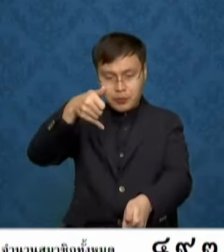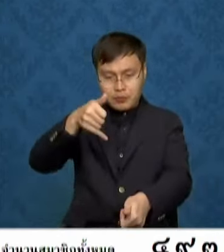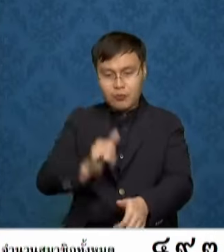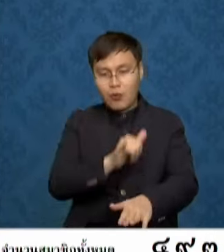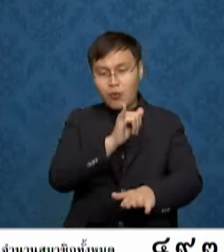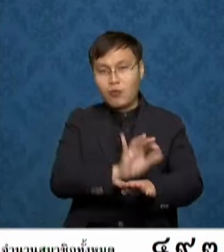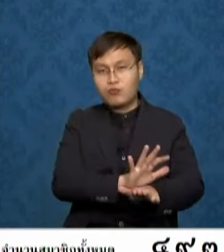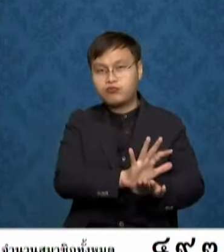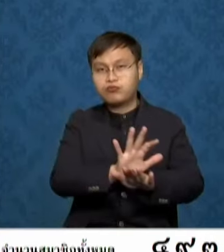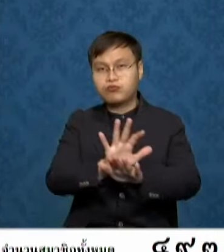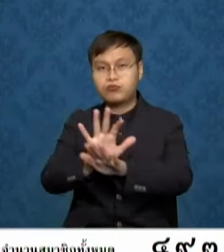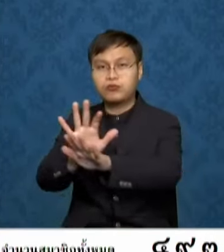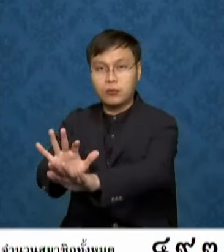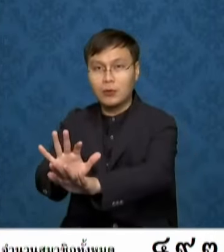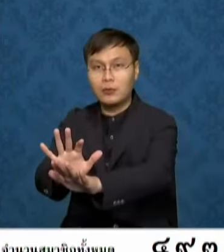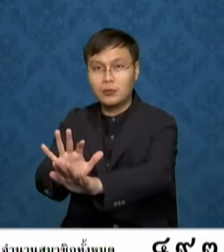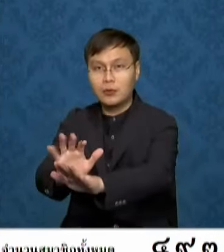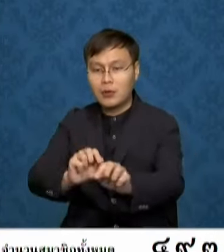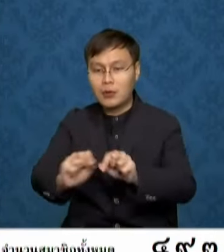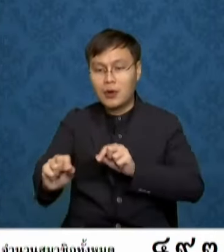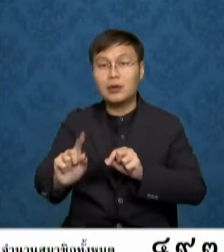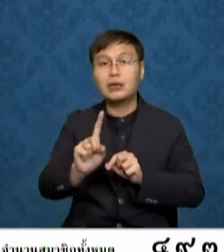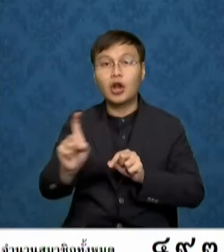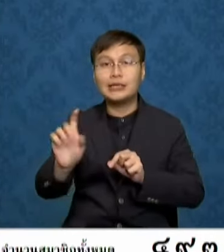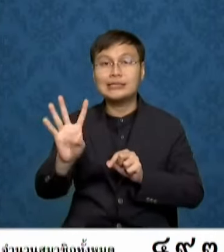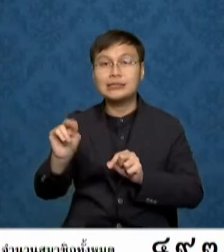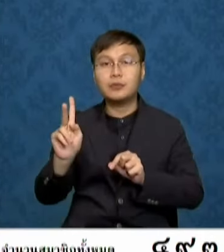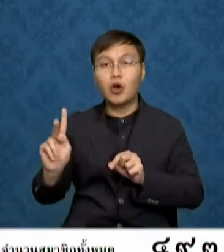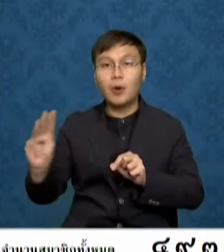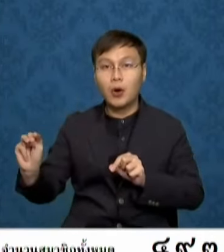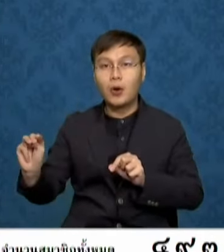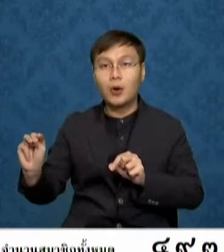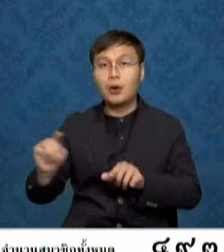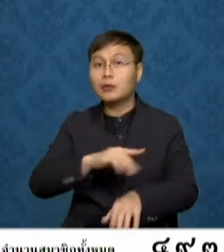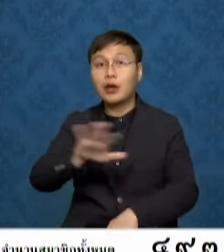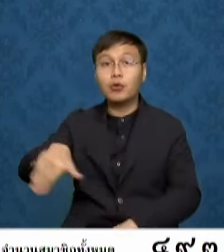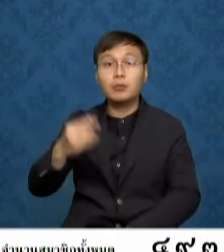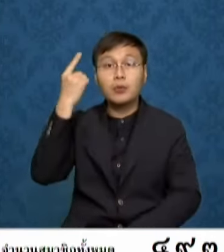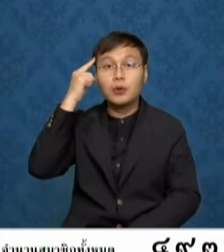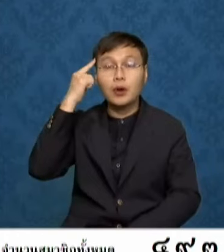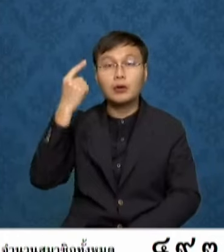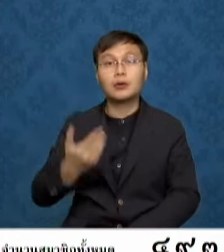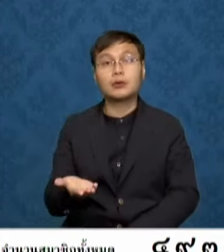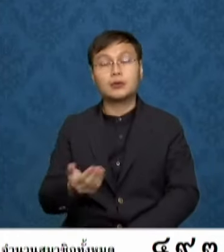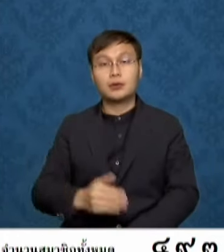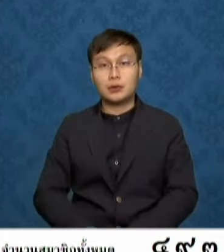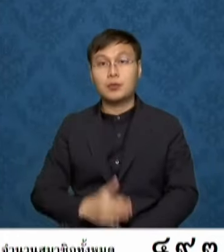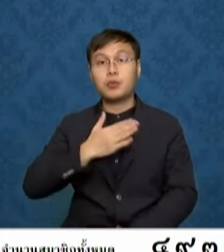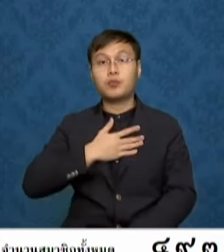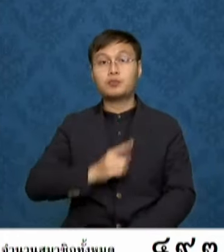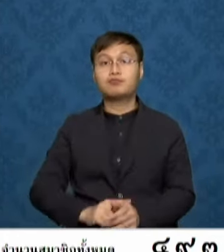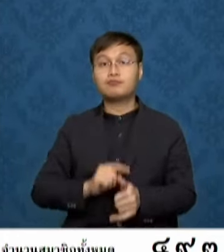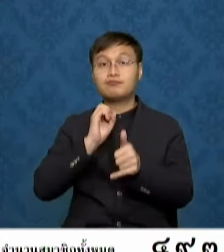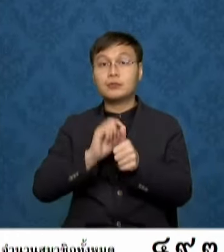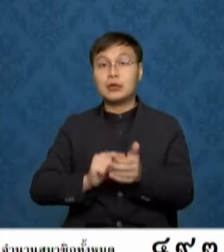ตักไปไปค่ายอิงคยุทธบริหารระยะทาง 140กลท่ากทานครับสุดท้ายจริงๆแน่นอนว่าผมมีข้อเสนอสำหรับ